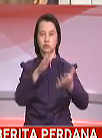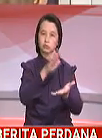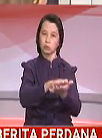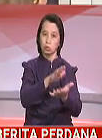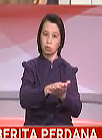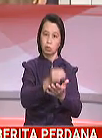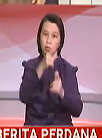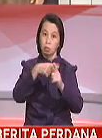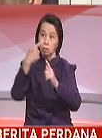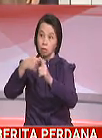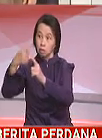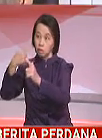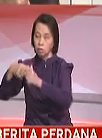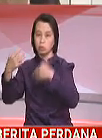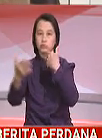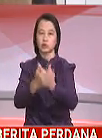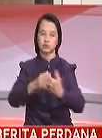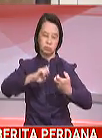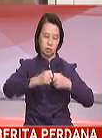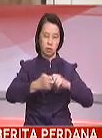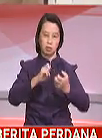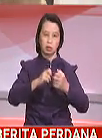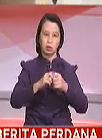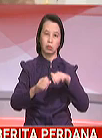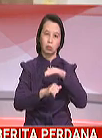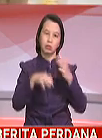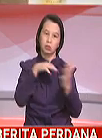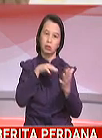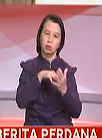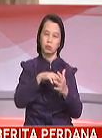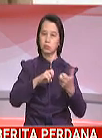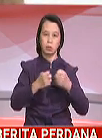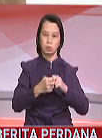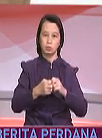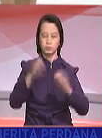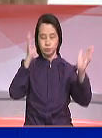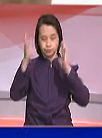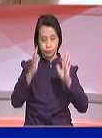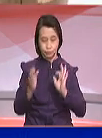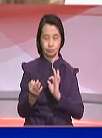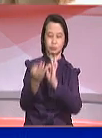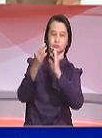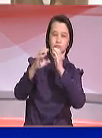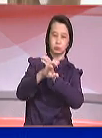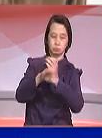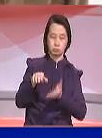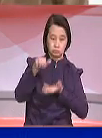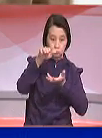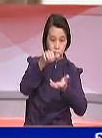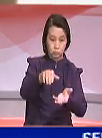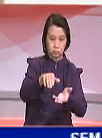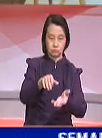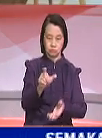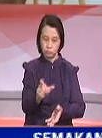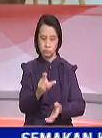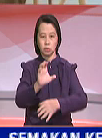selama beberapa bulan sehingga mengganggu proses pembelajaran. Negara berdepan cabaran untuk membekalkan peranti